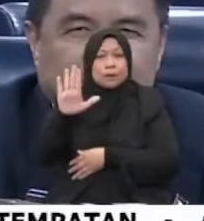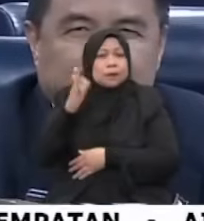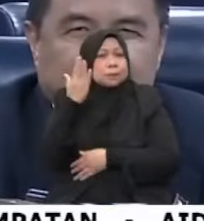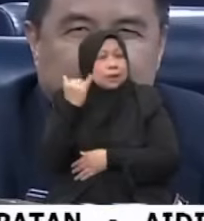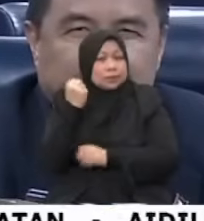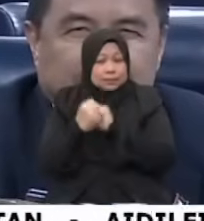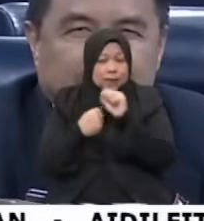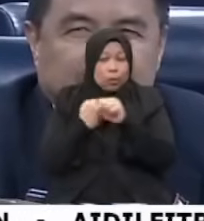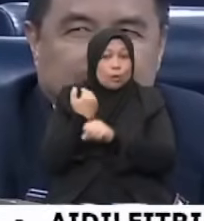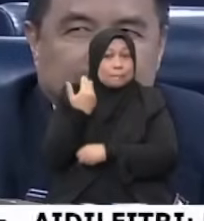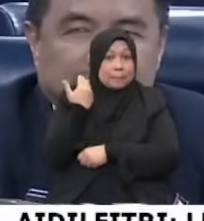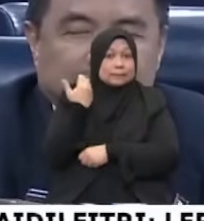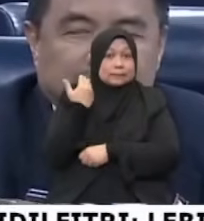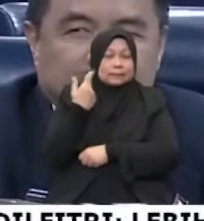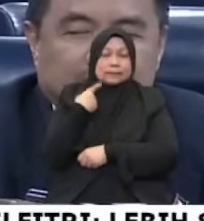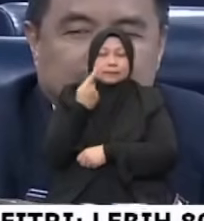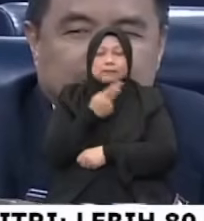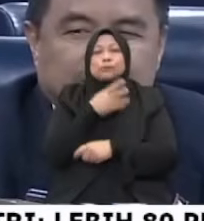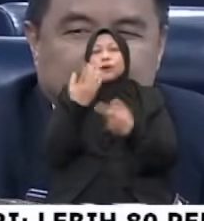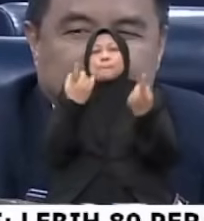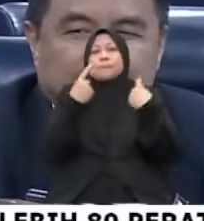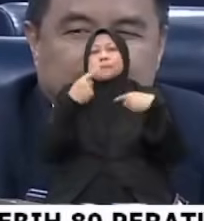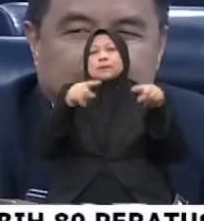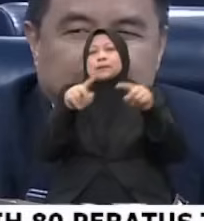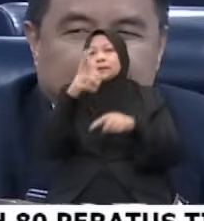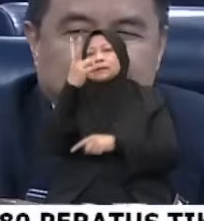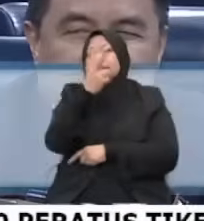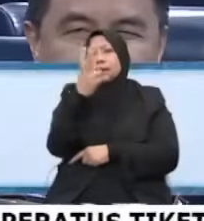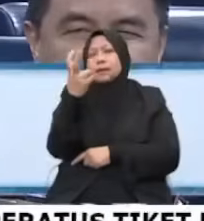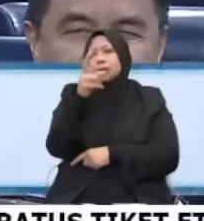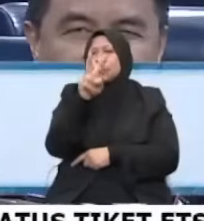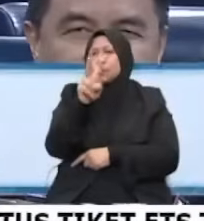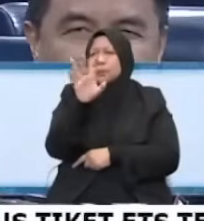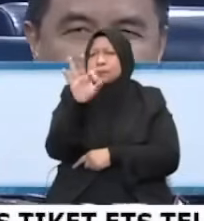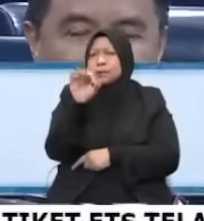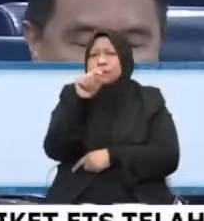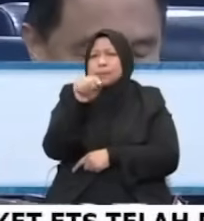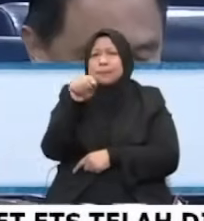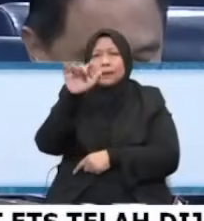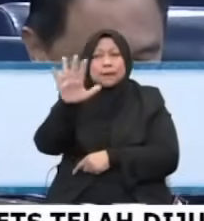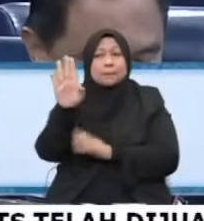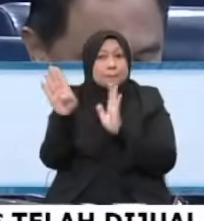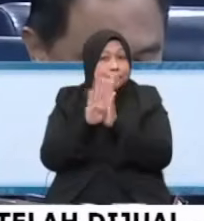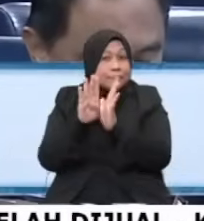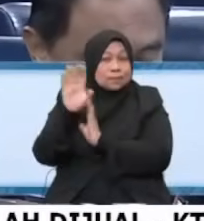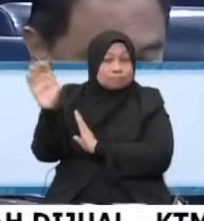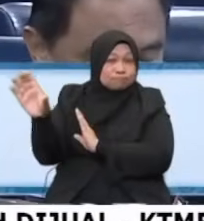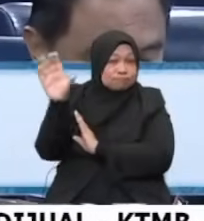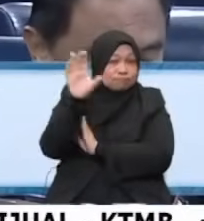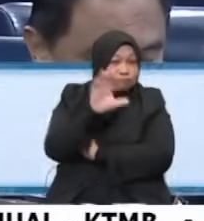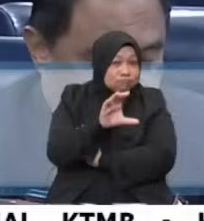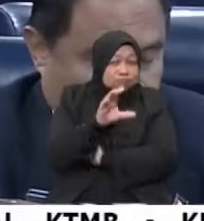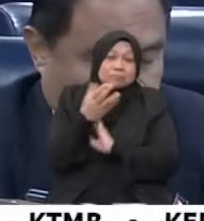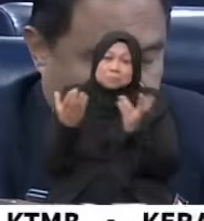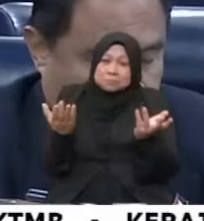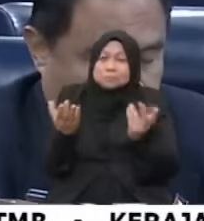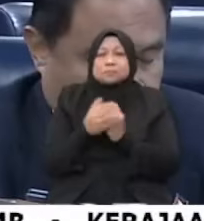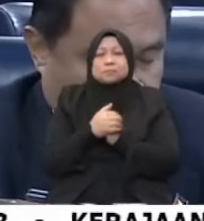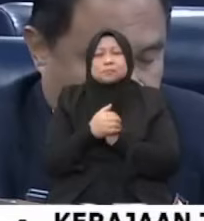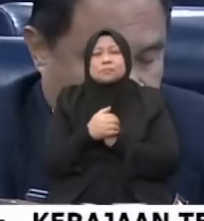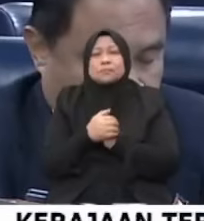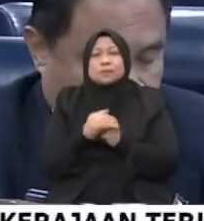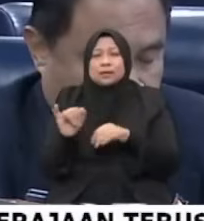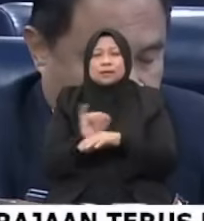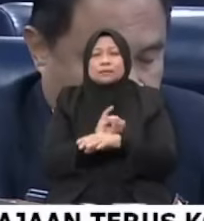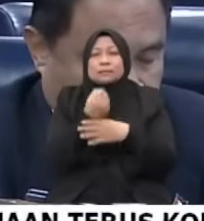pada tahun lepas kita telah berjaya mendapat 329.5 bilion dalam